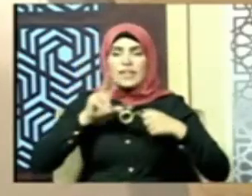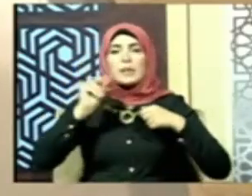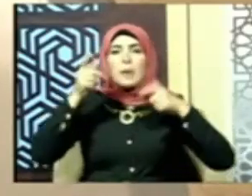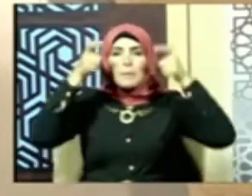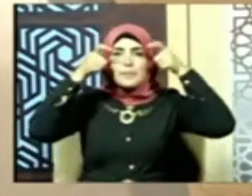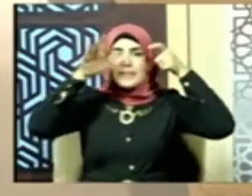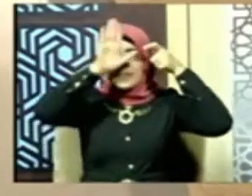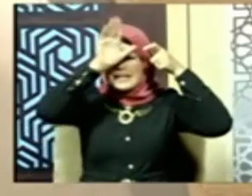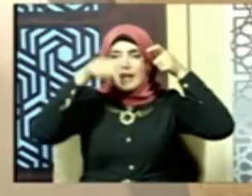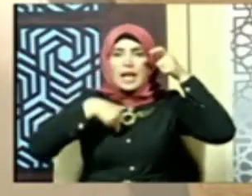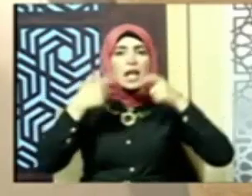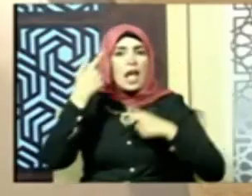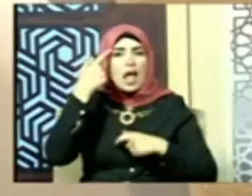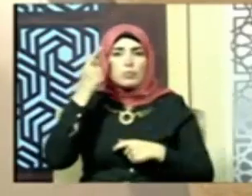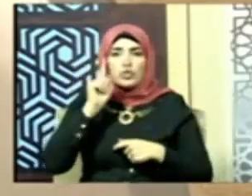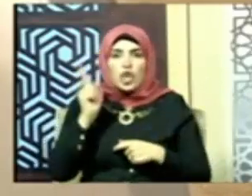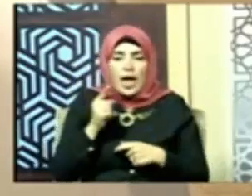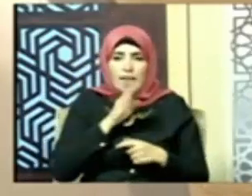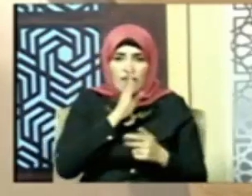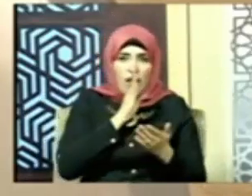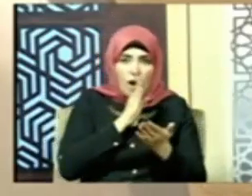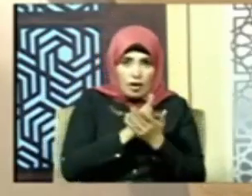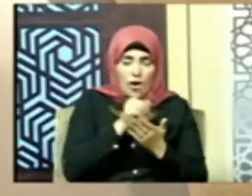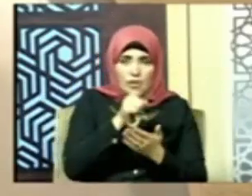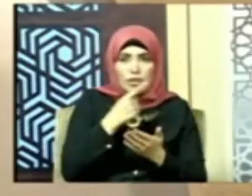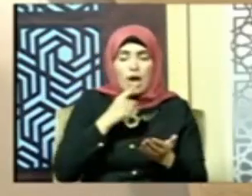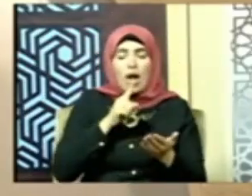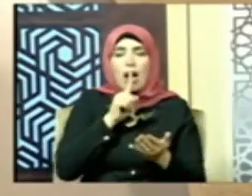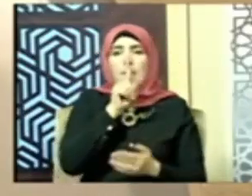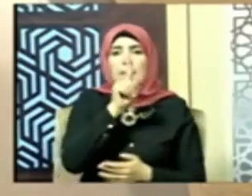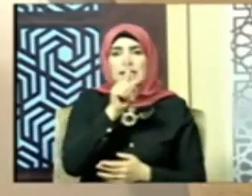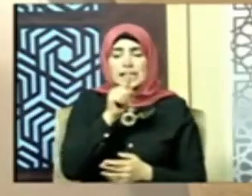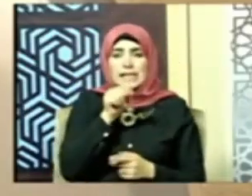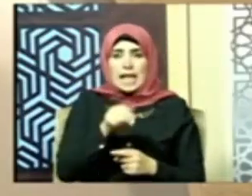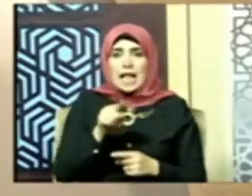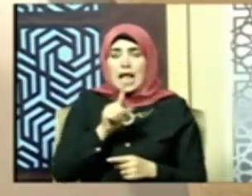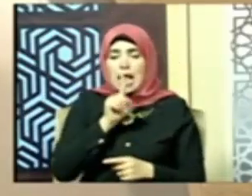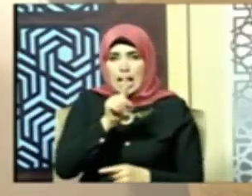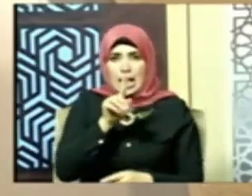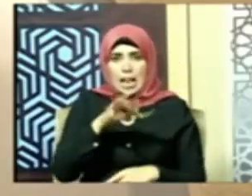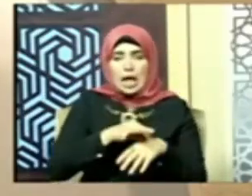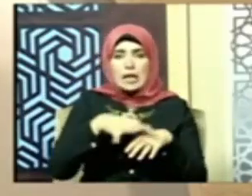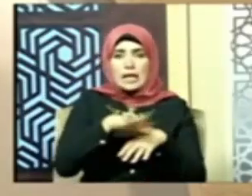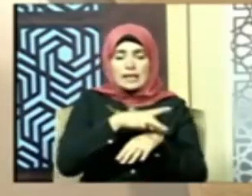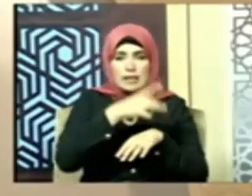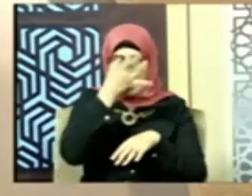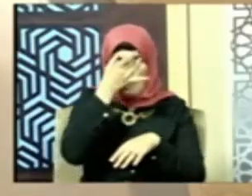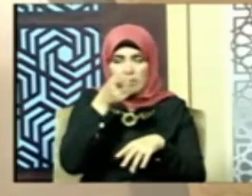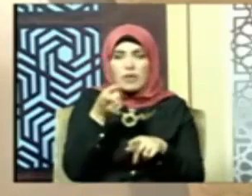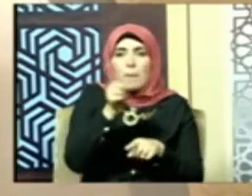إلا المرضى، فإن الوطن تاج على رؤوس الشرفاء